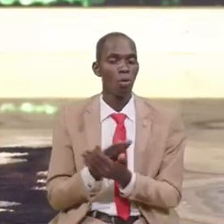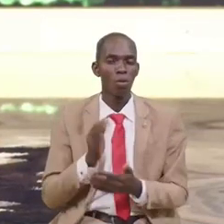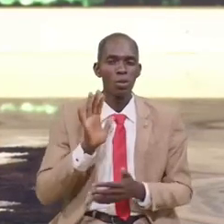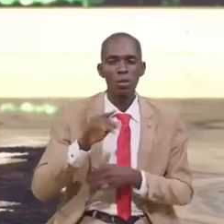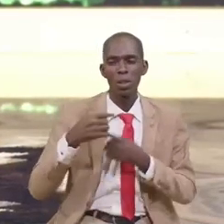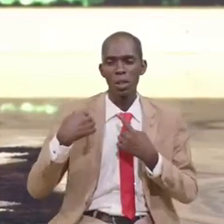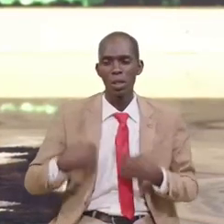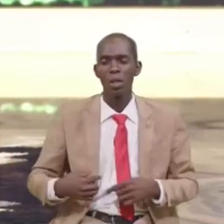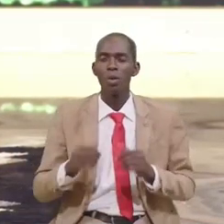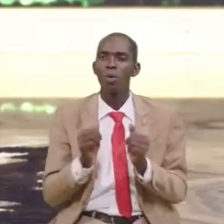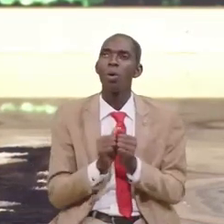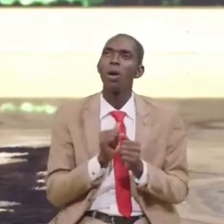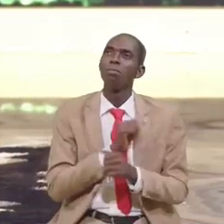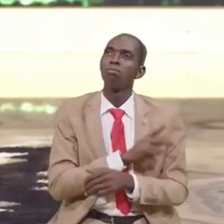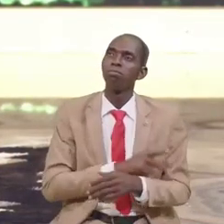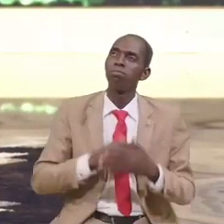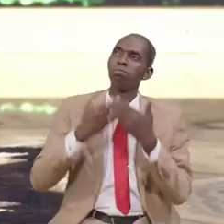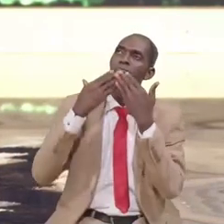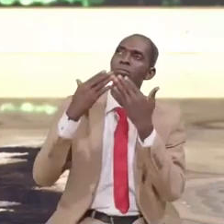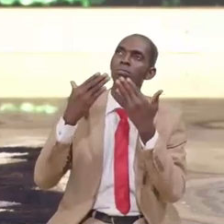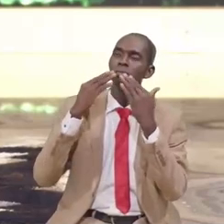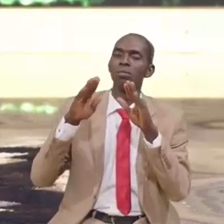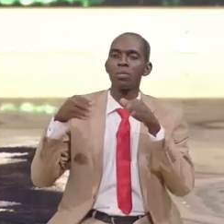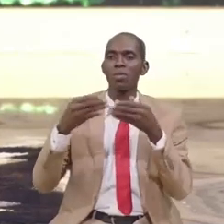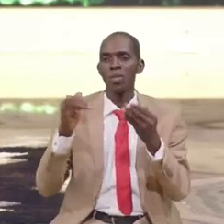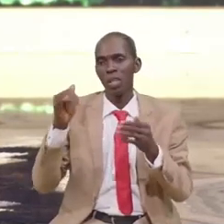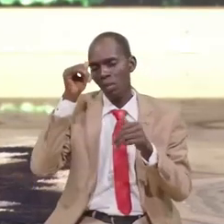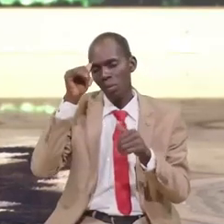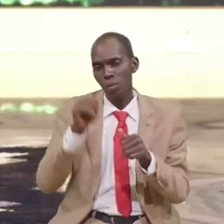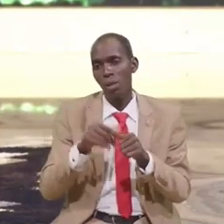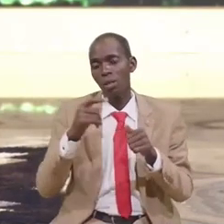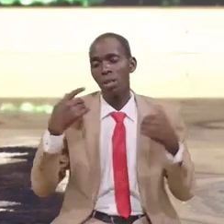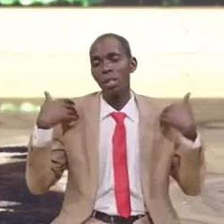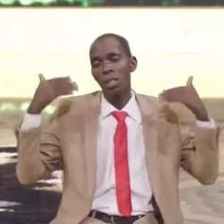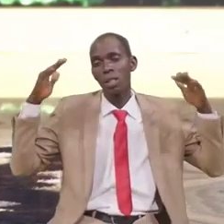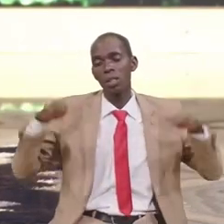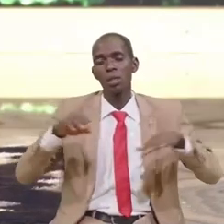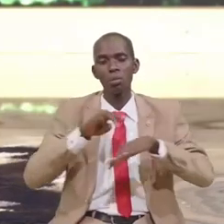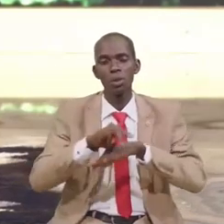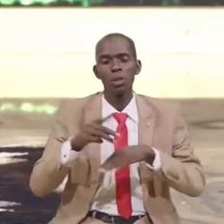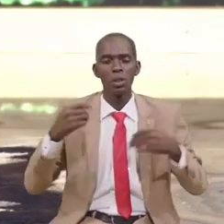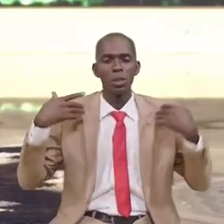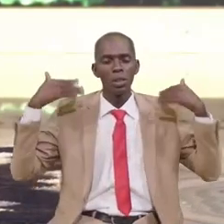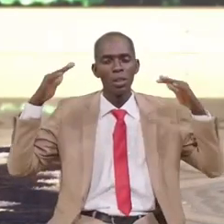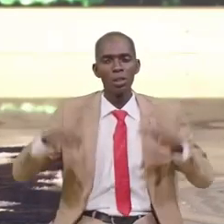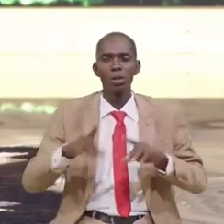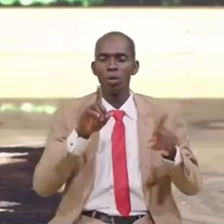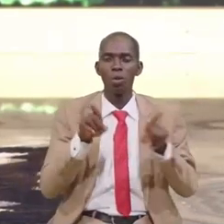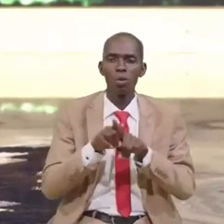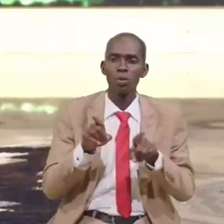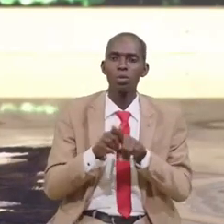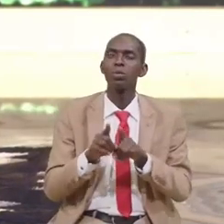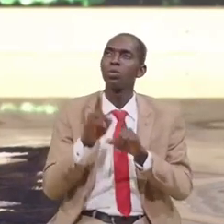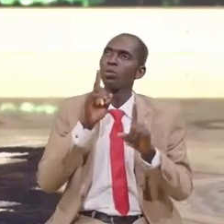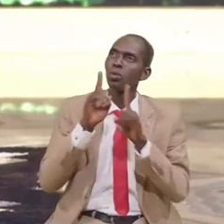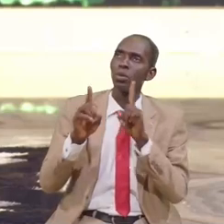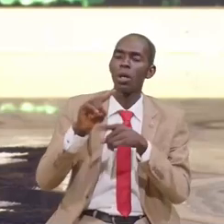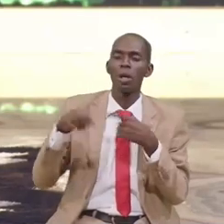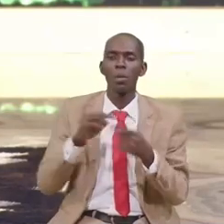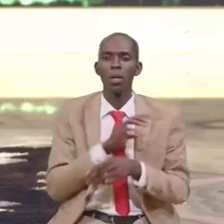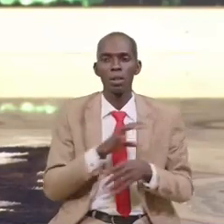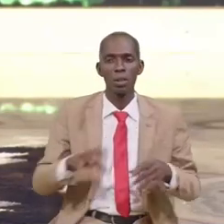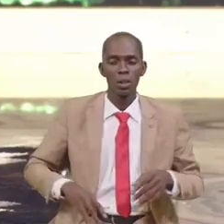de vous. Rappelez-vous le ministère des anges. Les anges ont servi Christ. Si vous ne le faites pas, les anges vont le servir, mais